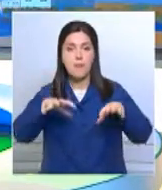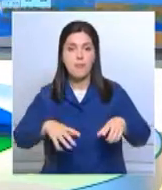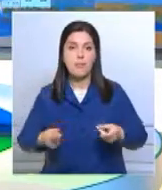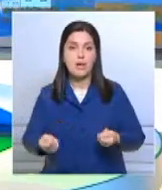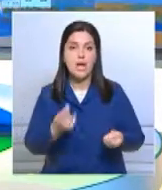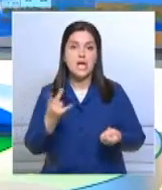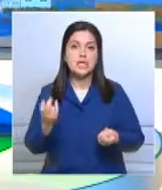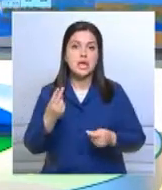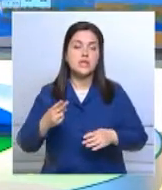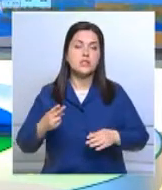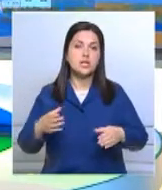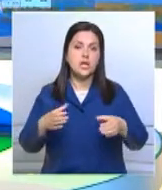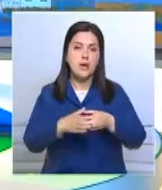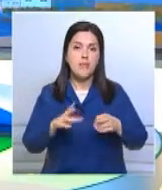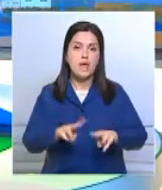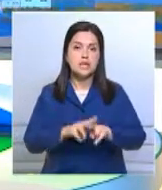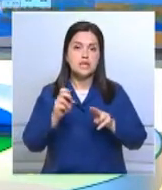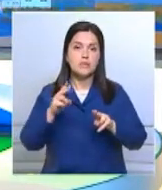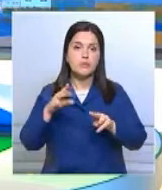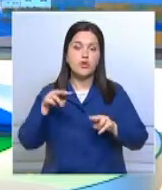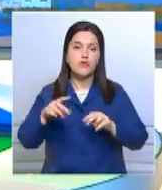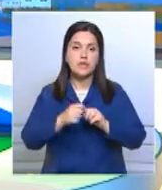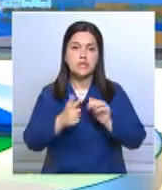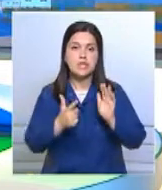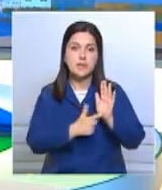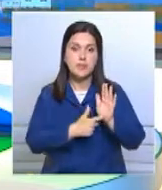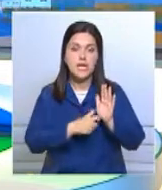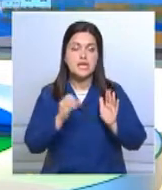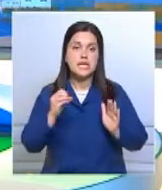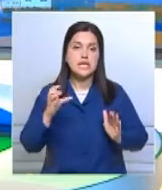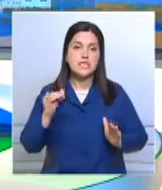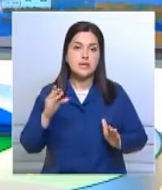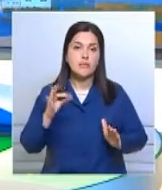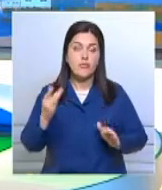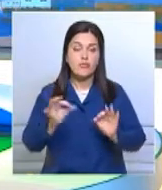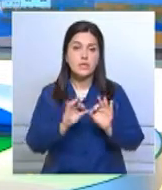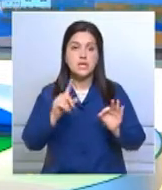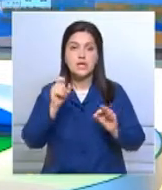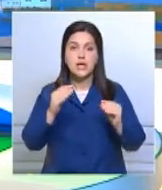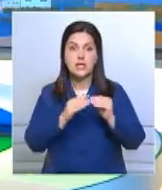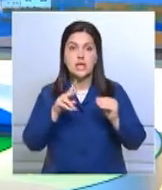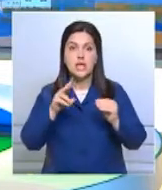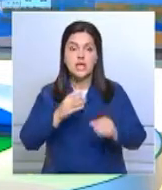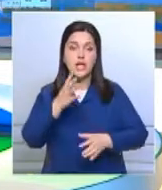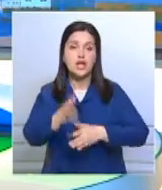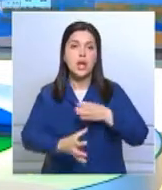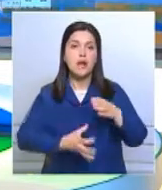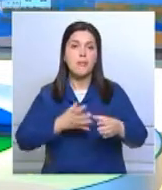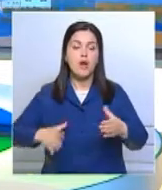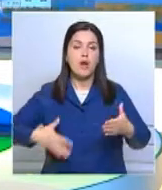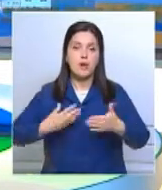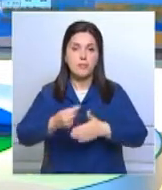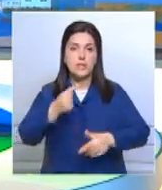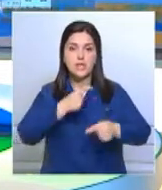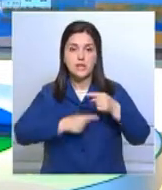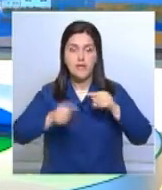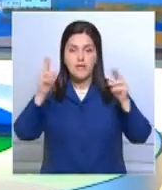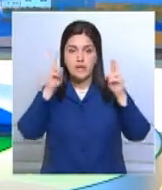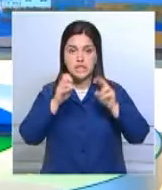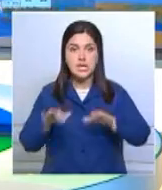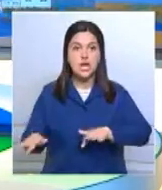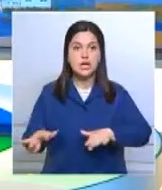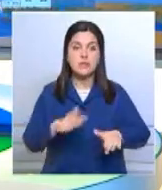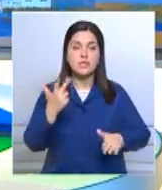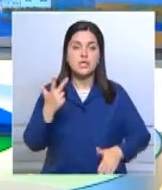компании астана экспо-2017 ахметжан есимов по его словам за последние 10 лет глобальной инвестиции в исследования и разработку в этой сфере